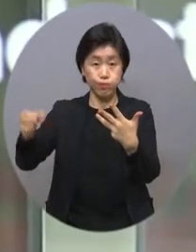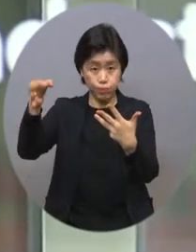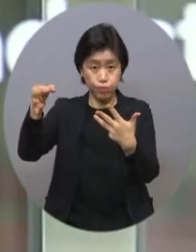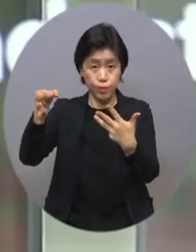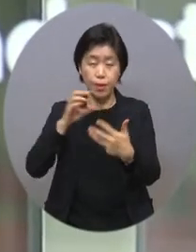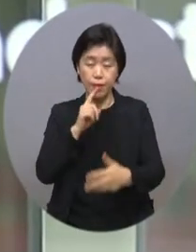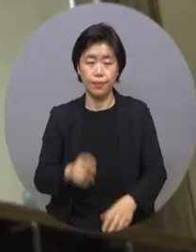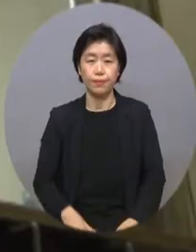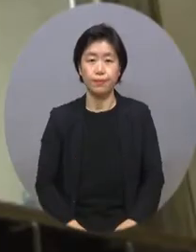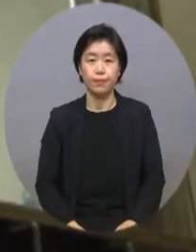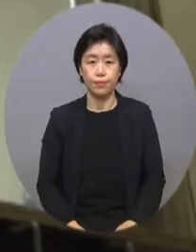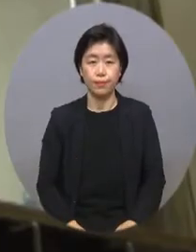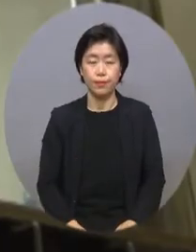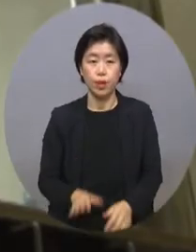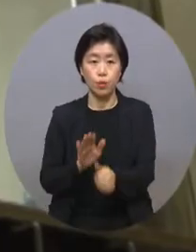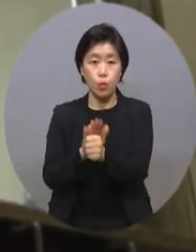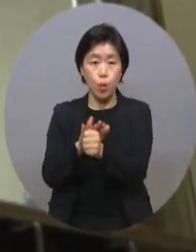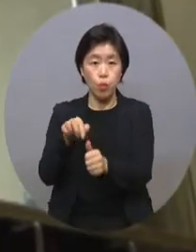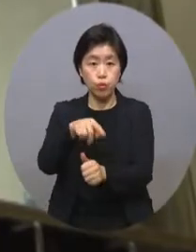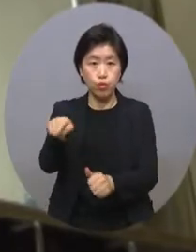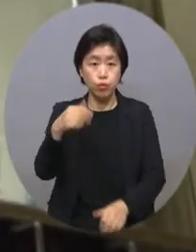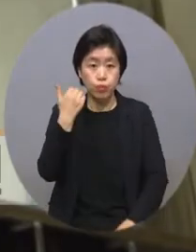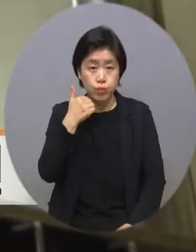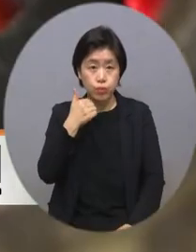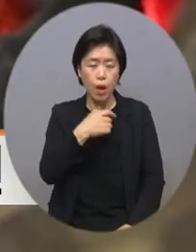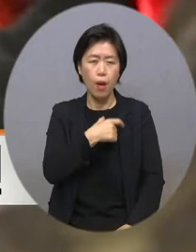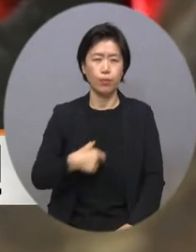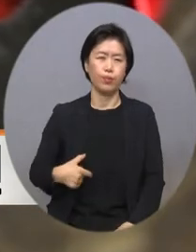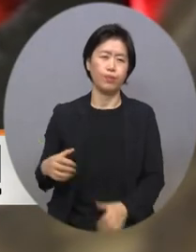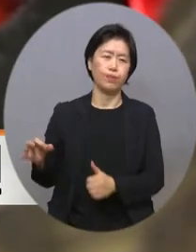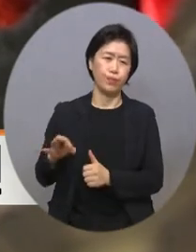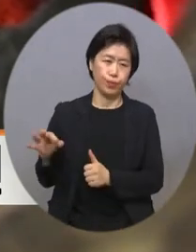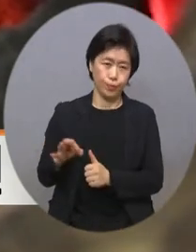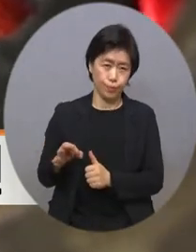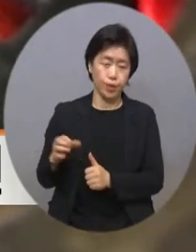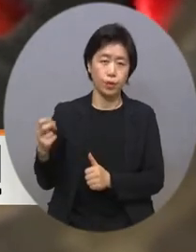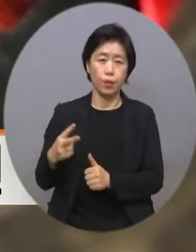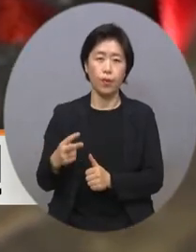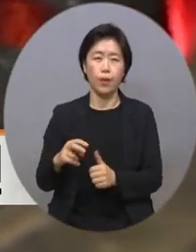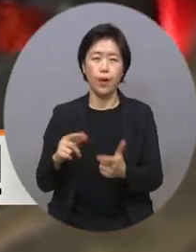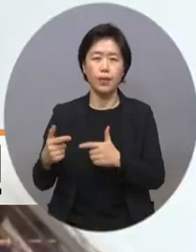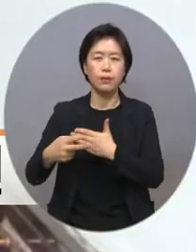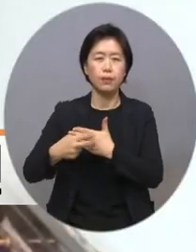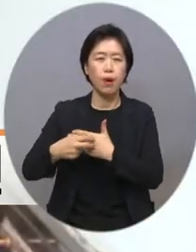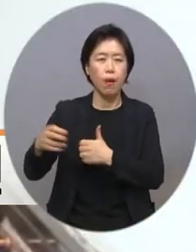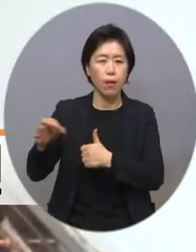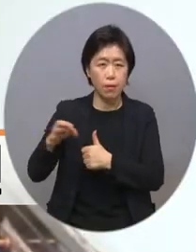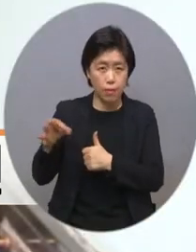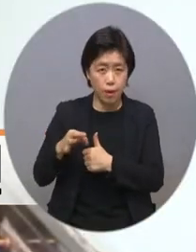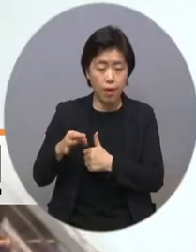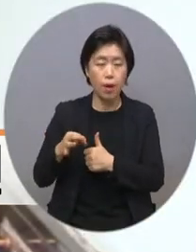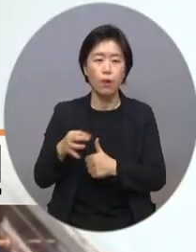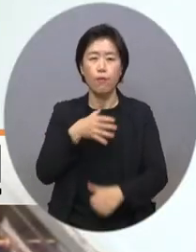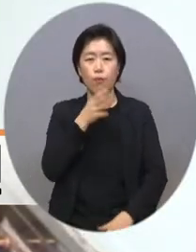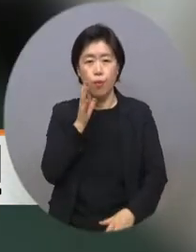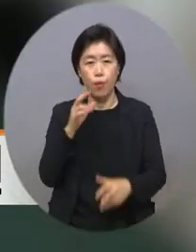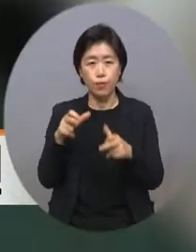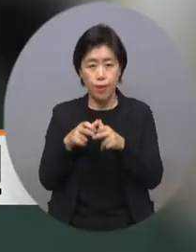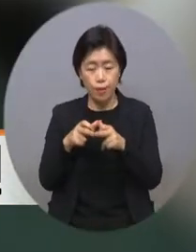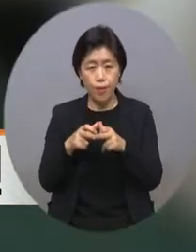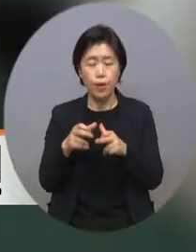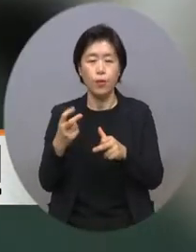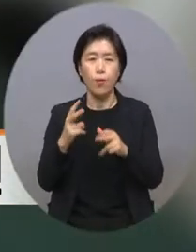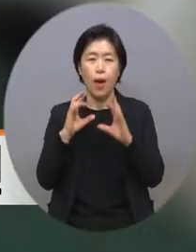지원대상은 국민기초생활보장법에 따른 생계급여 또는 의료급여 수급자 중 노인 장애인 영유아